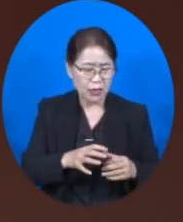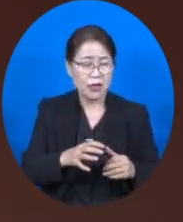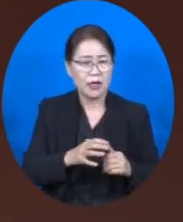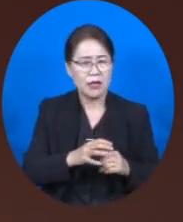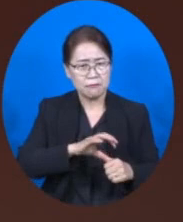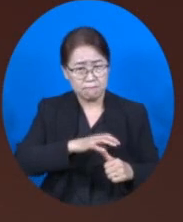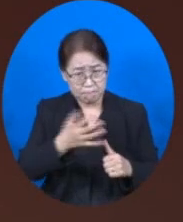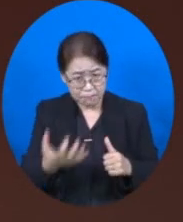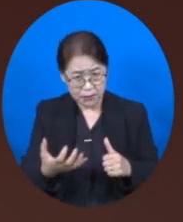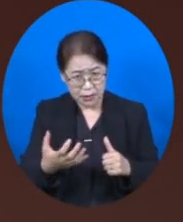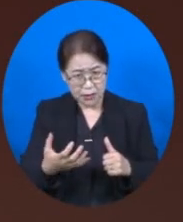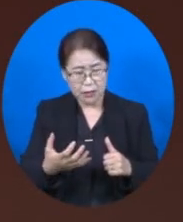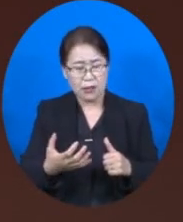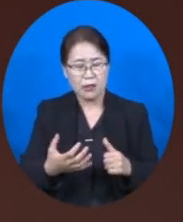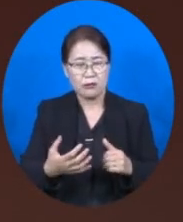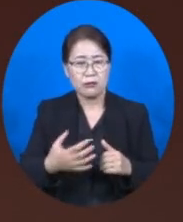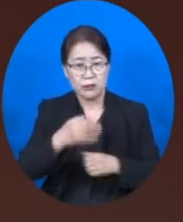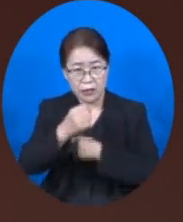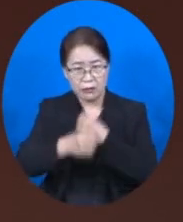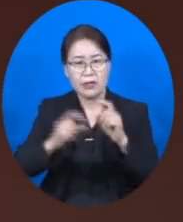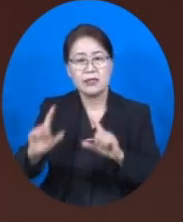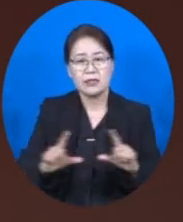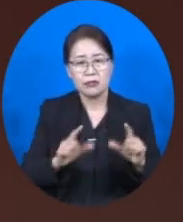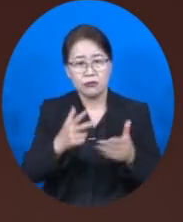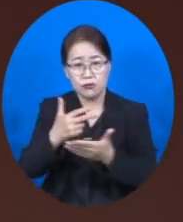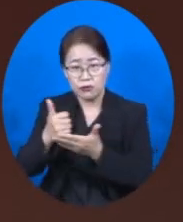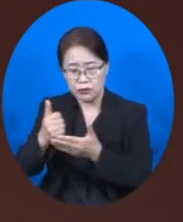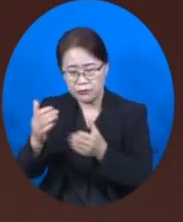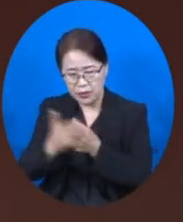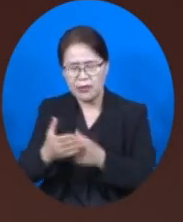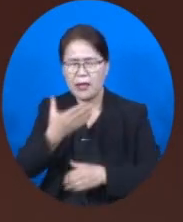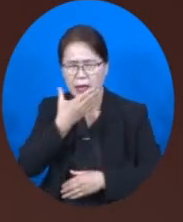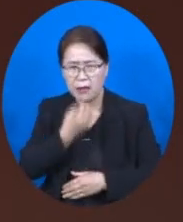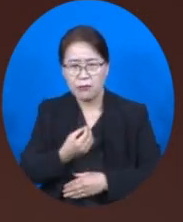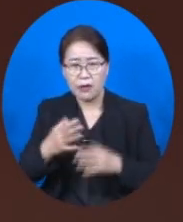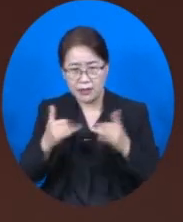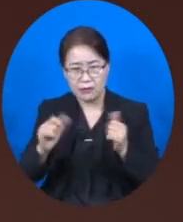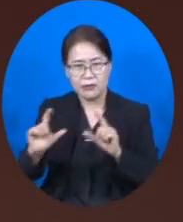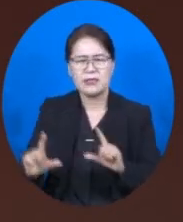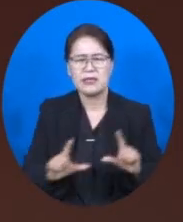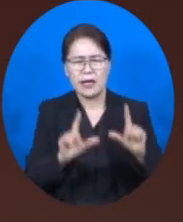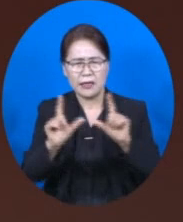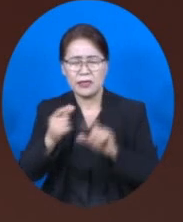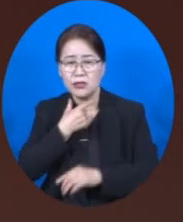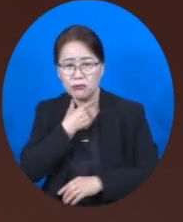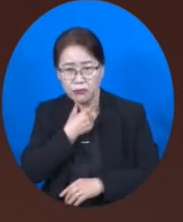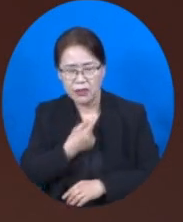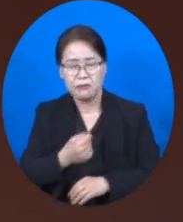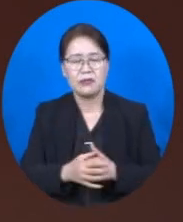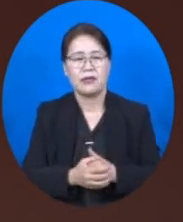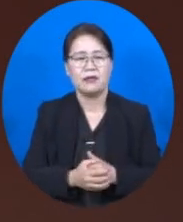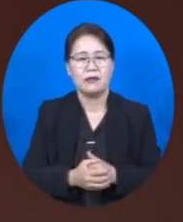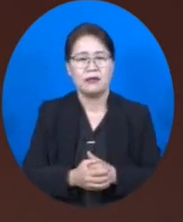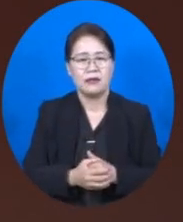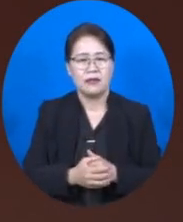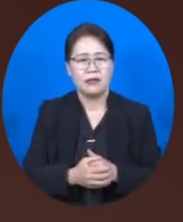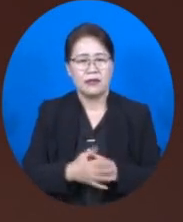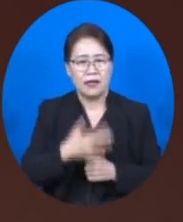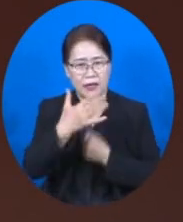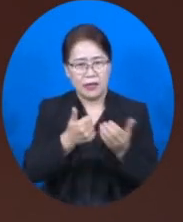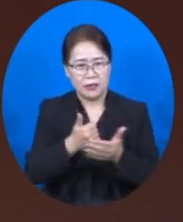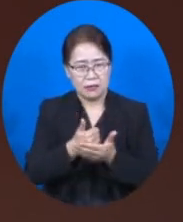자유함을 얻고 정말 주님 때문에 행복한 자로 살기를 원합니다 성경은